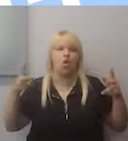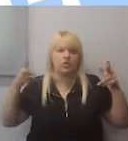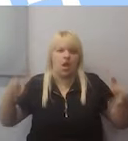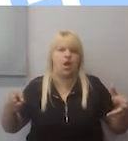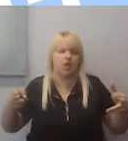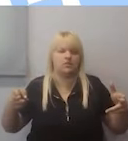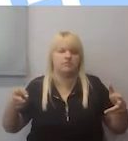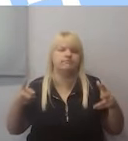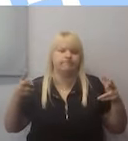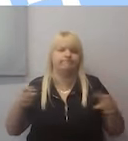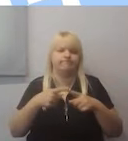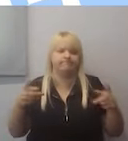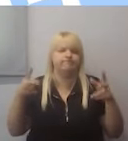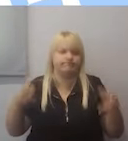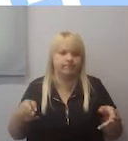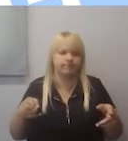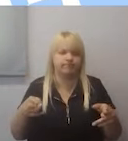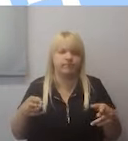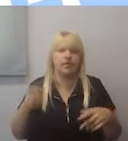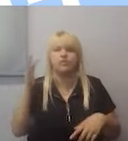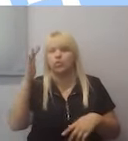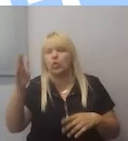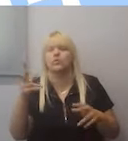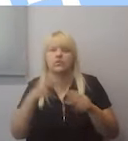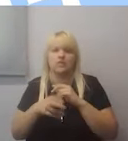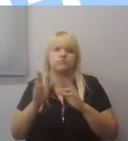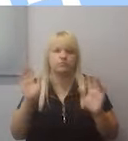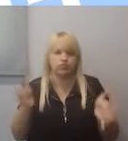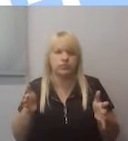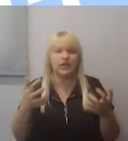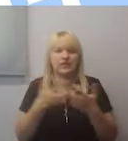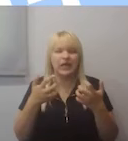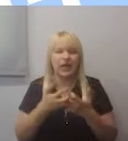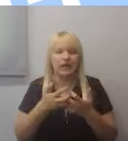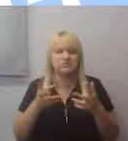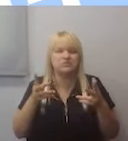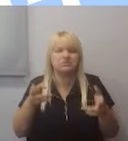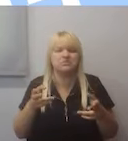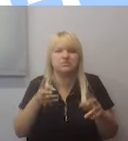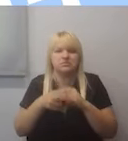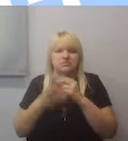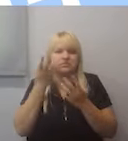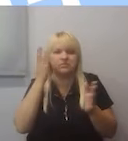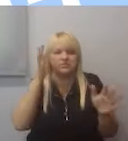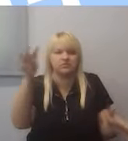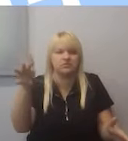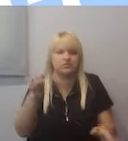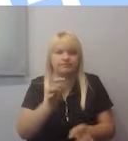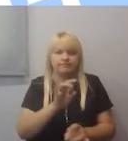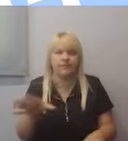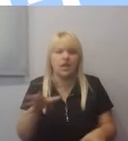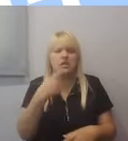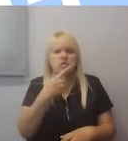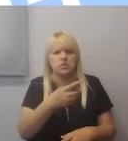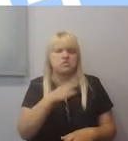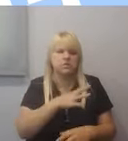visnotaļ ar prognozējamam beigu termiņu karš neprognozējams ukrainā karu prognozē ka pēc pusgada beigsies izraēlā